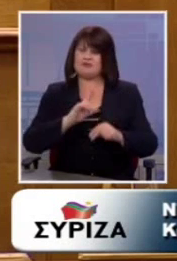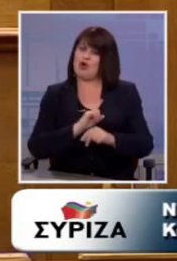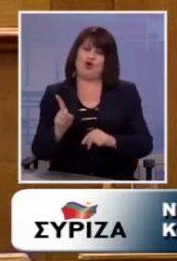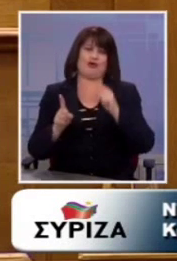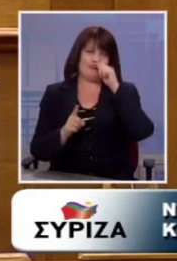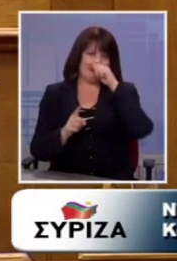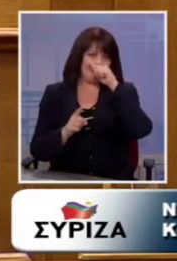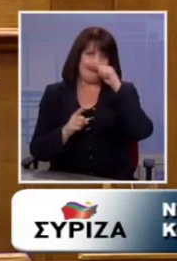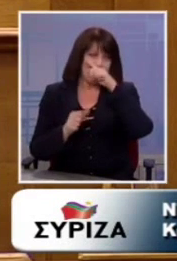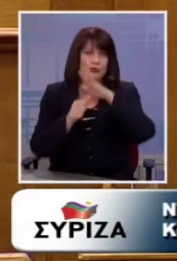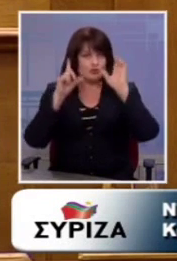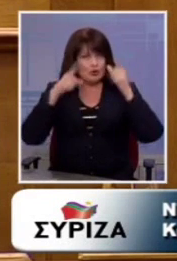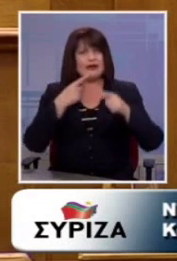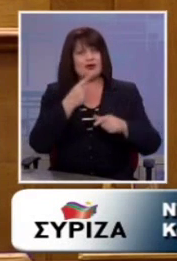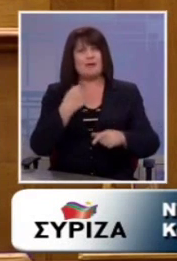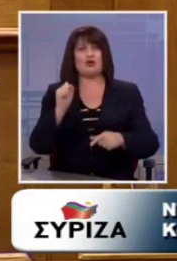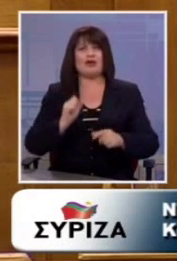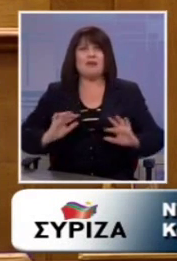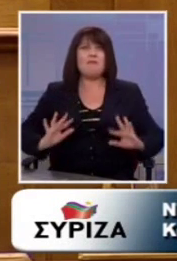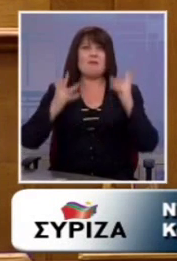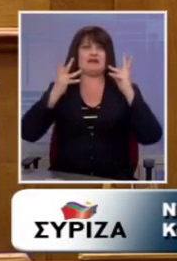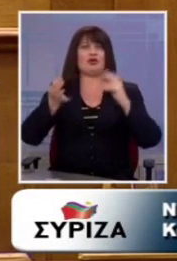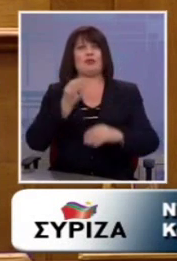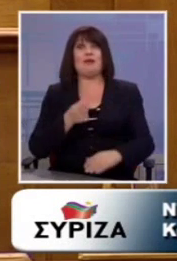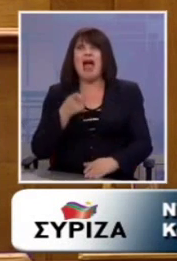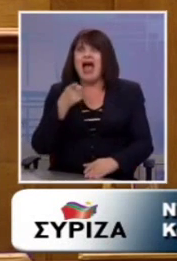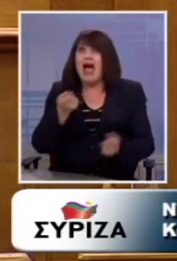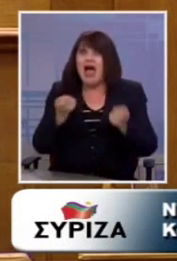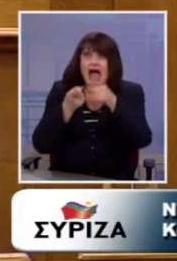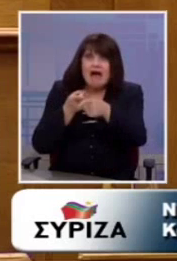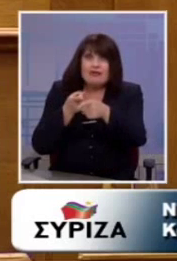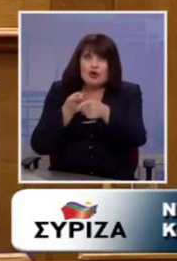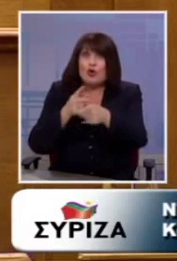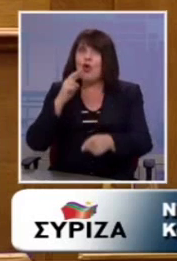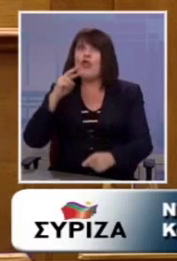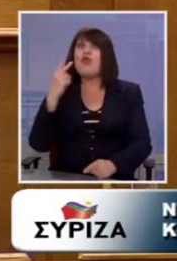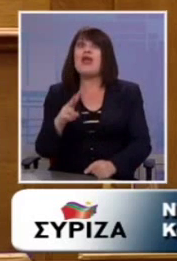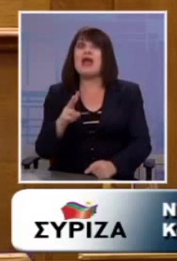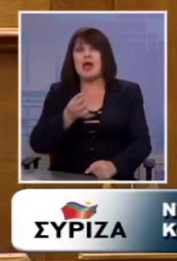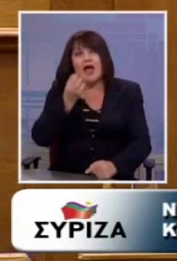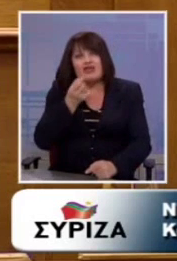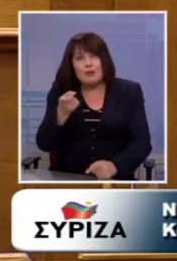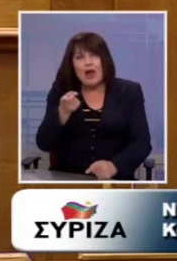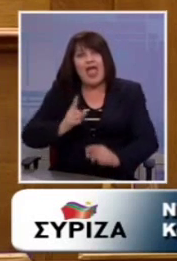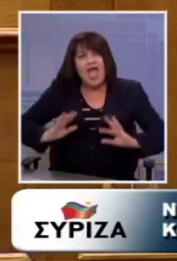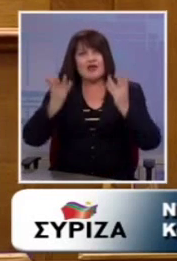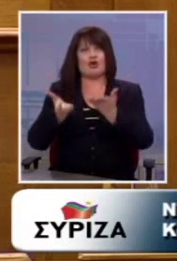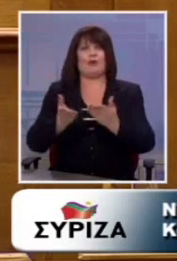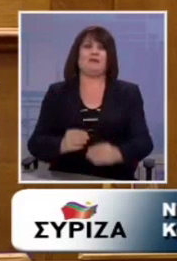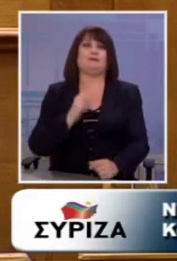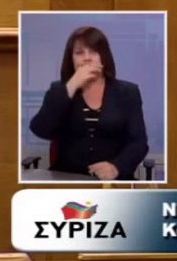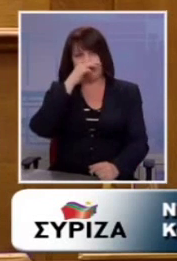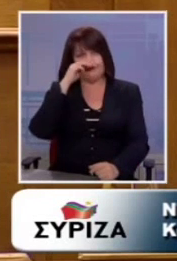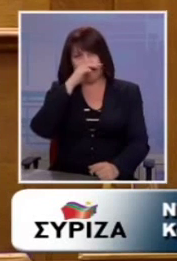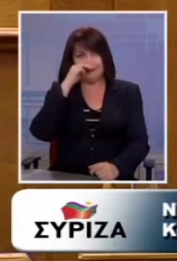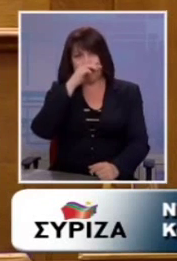του λόγου το κύριο Βεντζέλος, μίλησε για εκτροπή. Αυτό είναι εκτροπή. Με τα δικά του λόγια. Και ακόμη σε ένα άλλο βιβλίο το κύριο Βεντζέλος